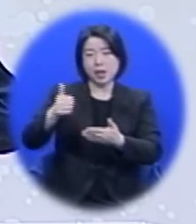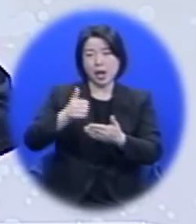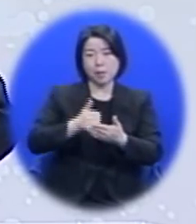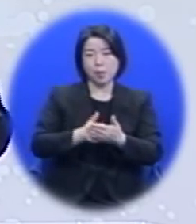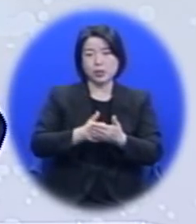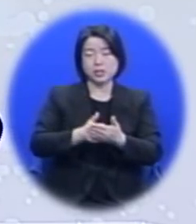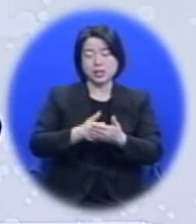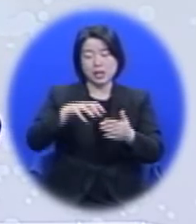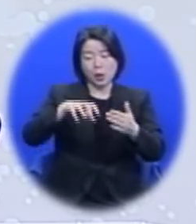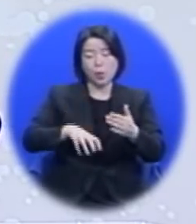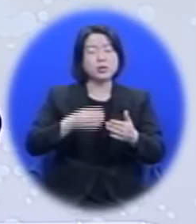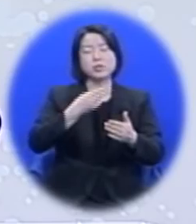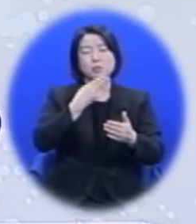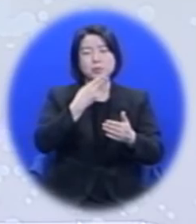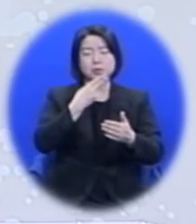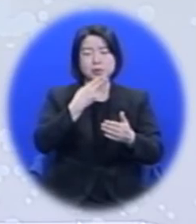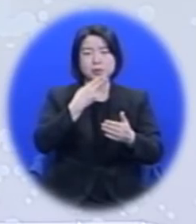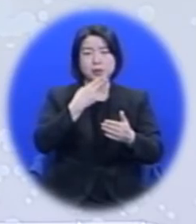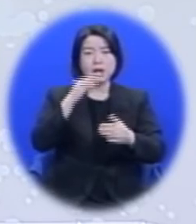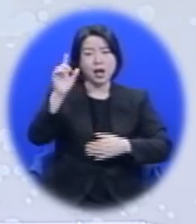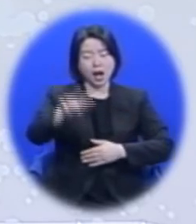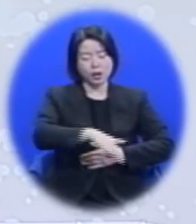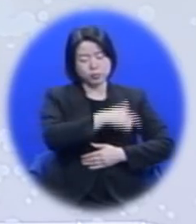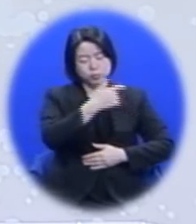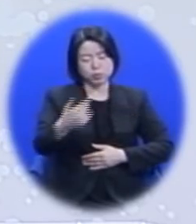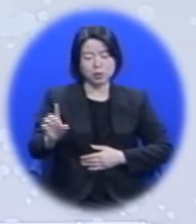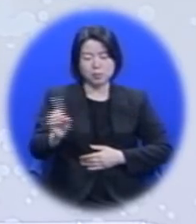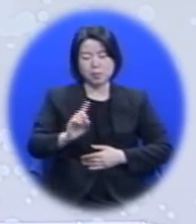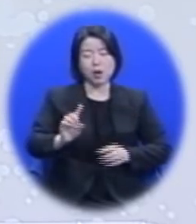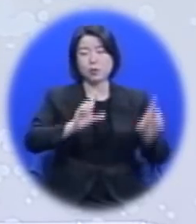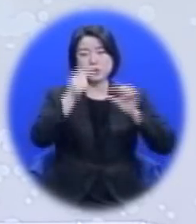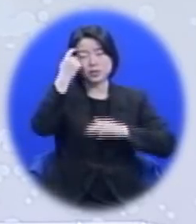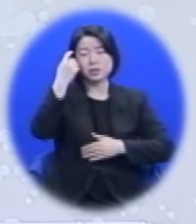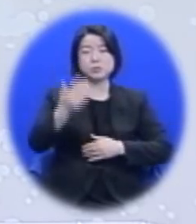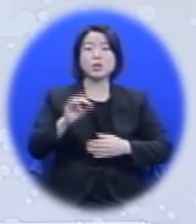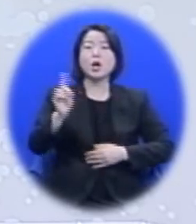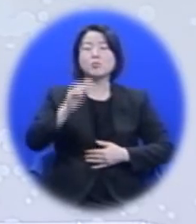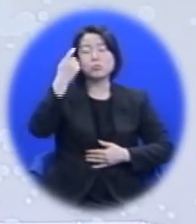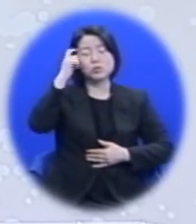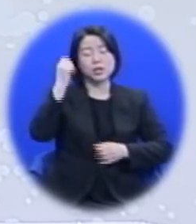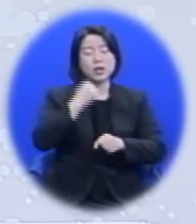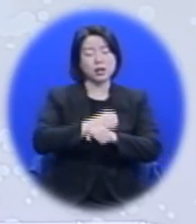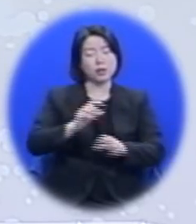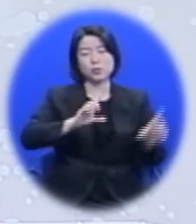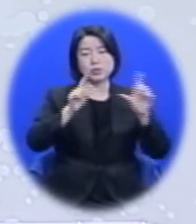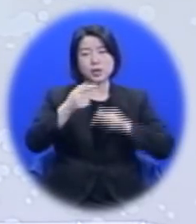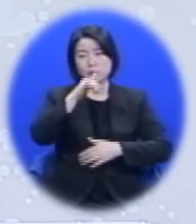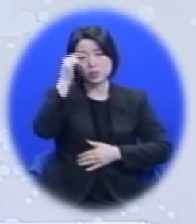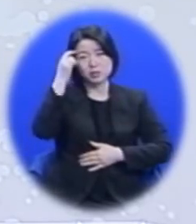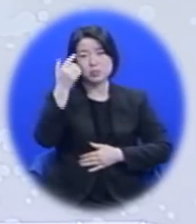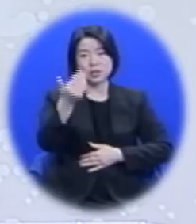여유가, 자리가 없어요. 하루 종일 뭐하고 사십니까? 무슨 생각하고 사십니까?